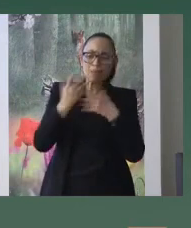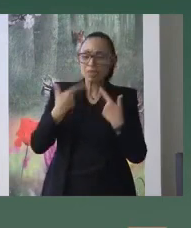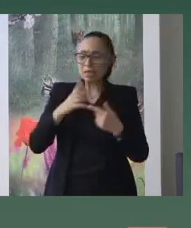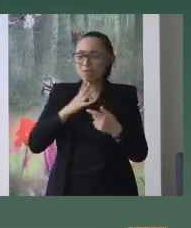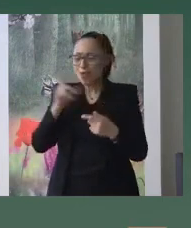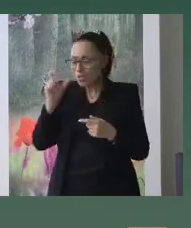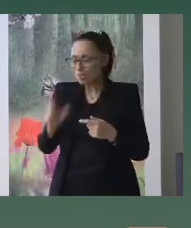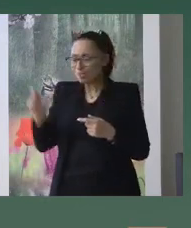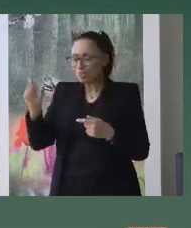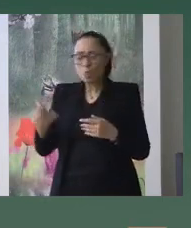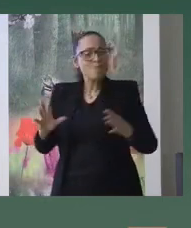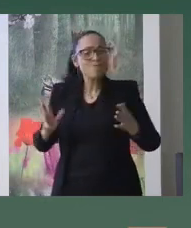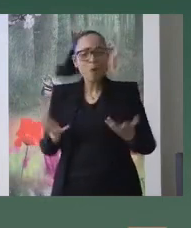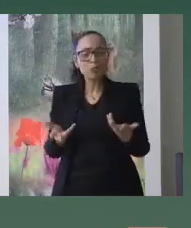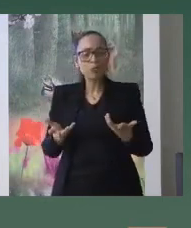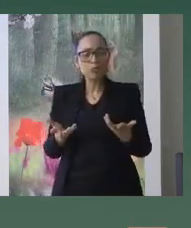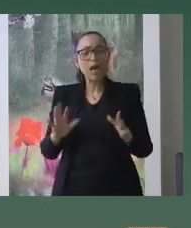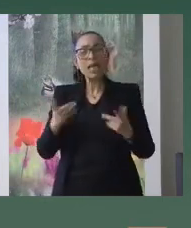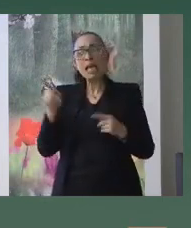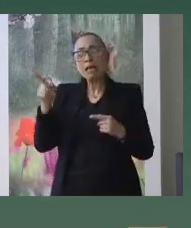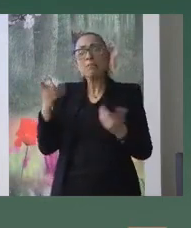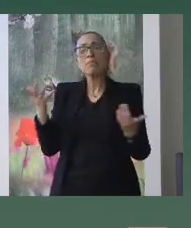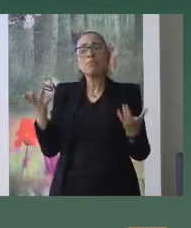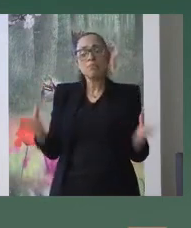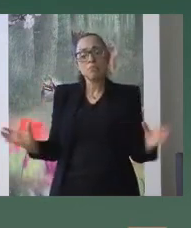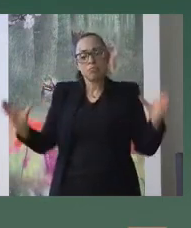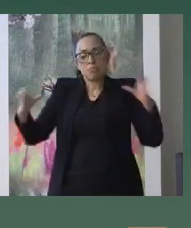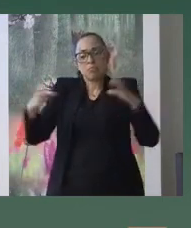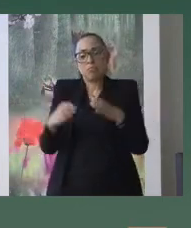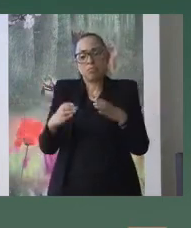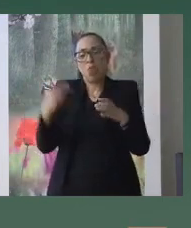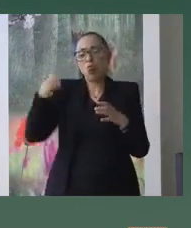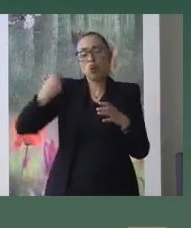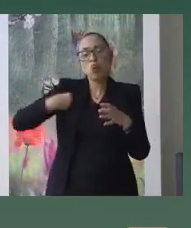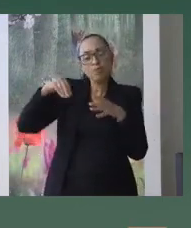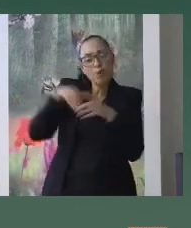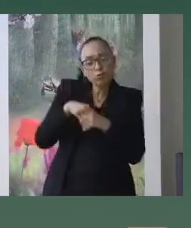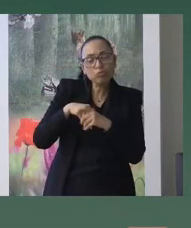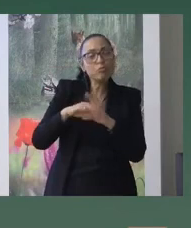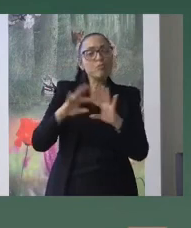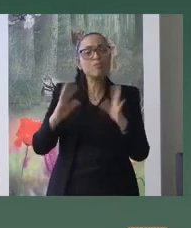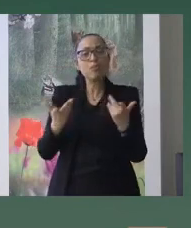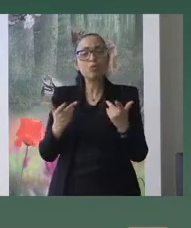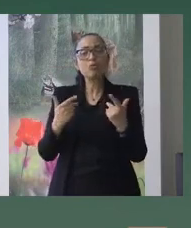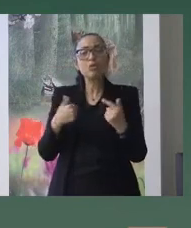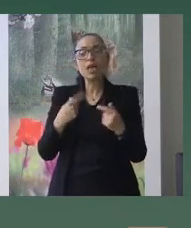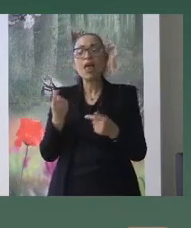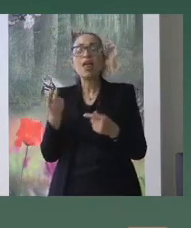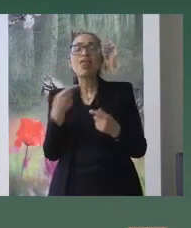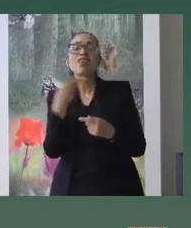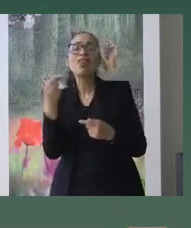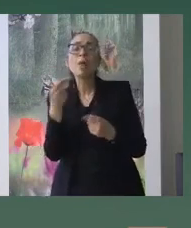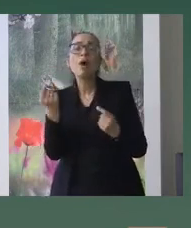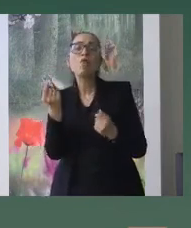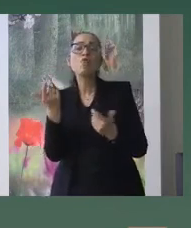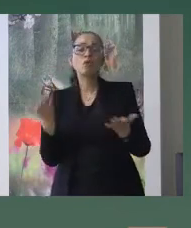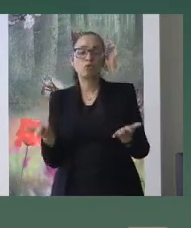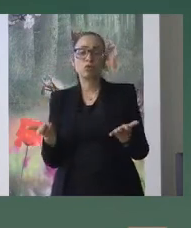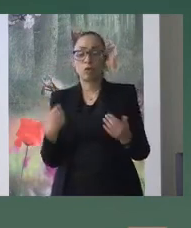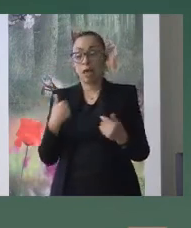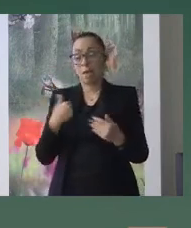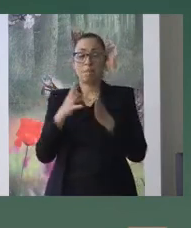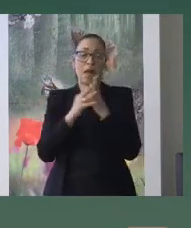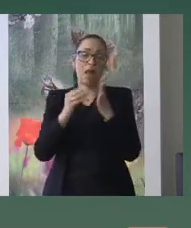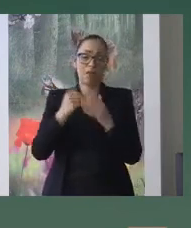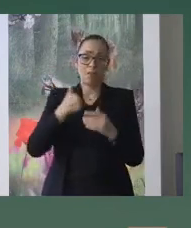πολίτες, αλλά και σαν δήμοι, σαν... Το θέμα του κόστους. Δηλαδή, εμείς πριν